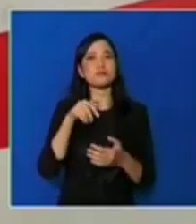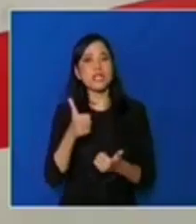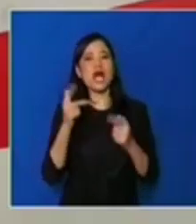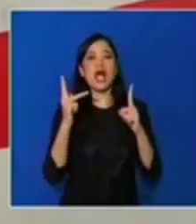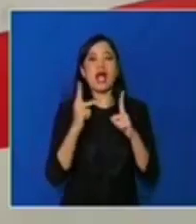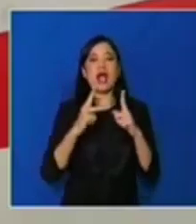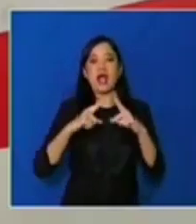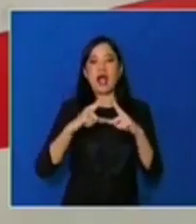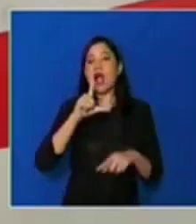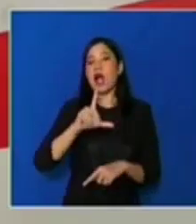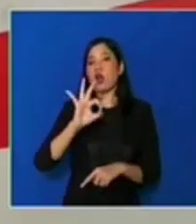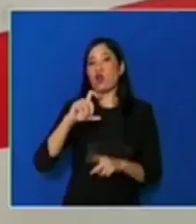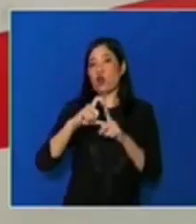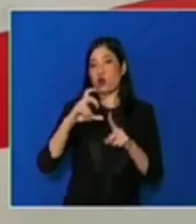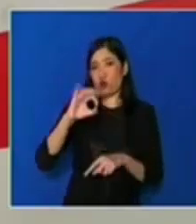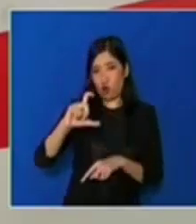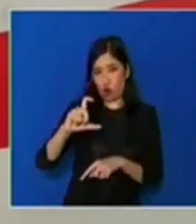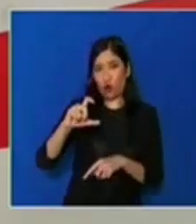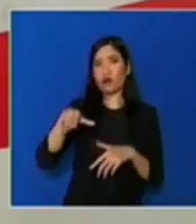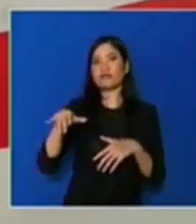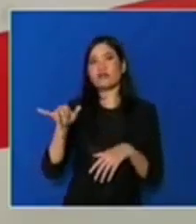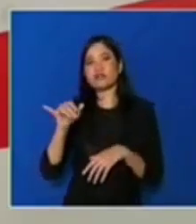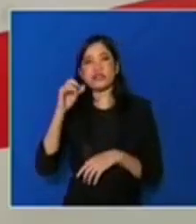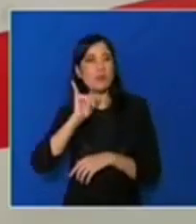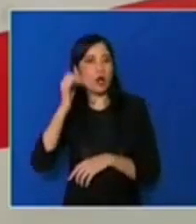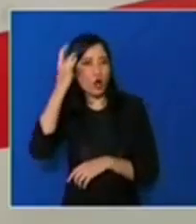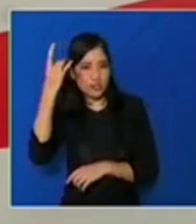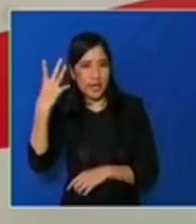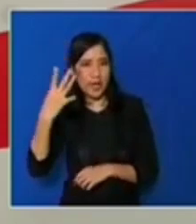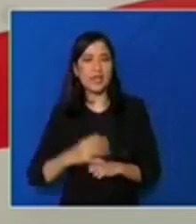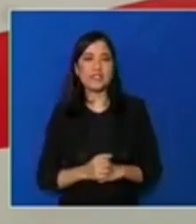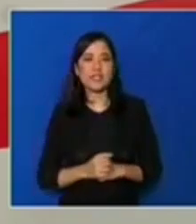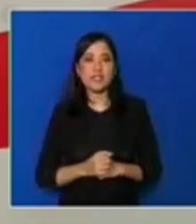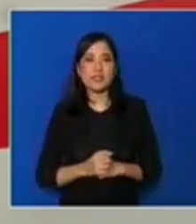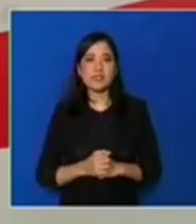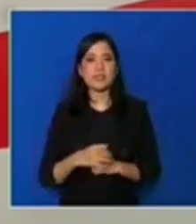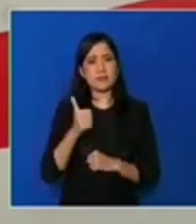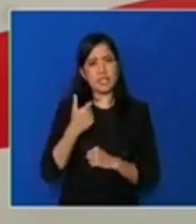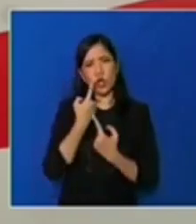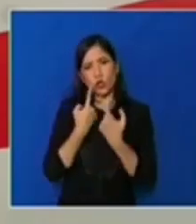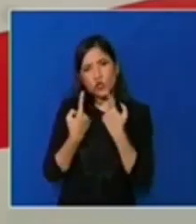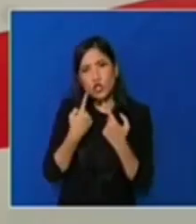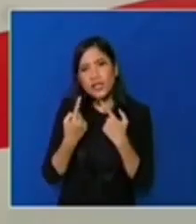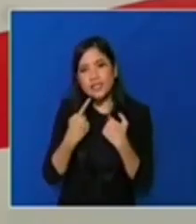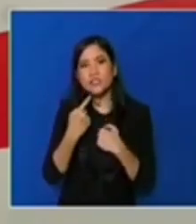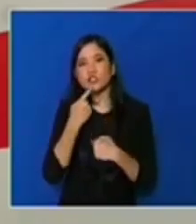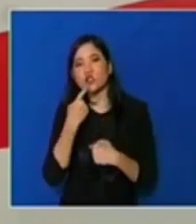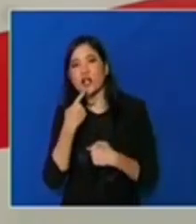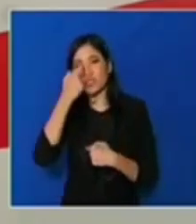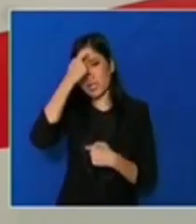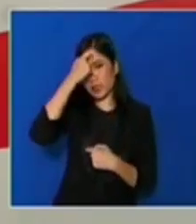kita menyiapkan banyak sekali ruang bagi saudara-saudara sekalian untuk bisa melaksanakan konsultasi seputar